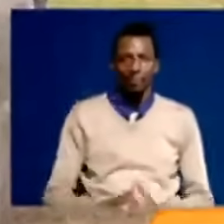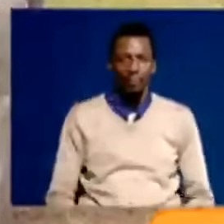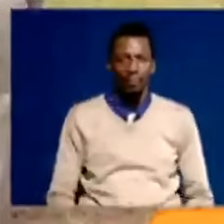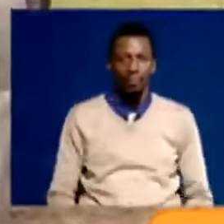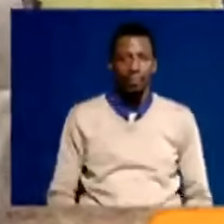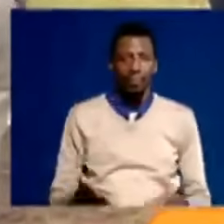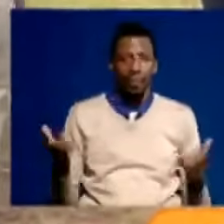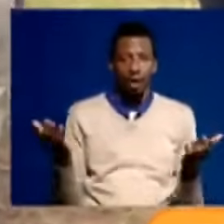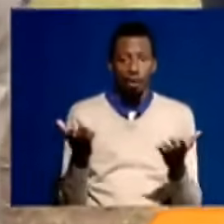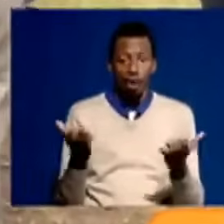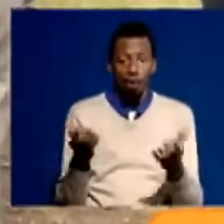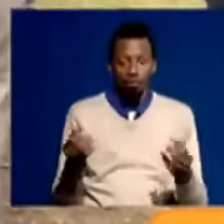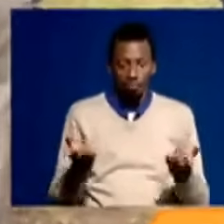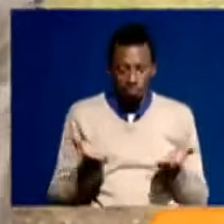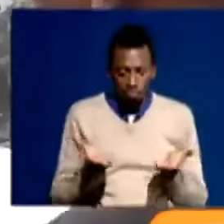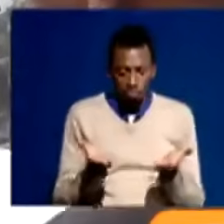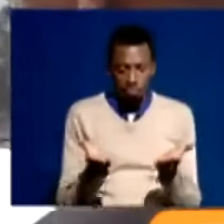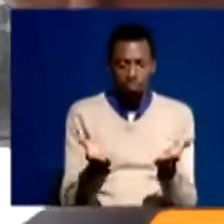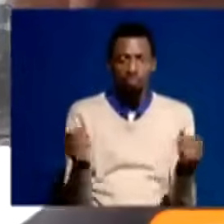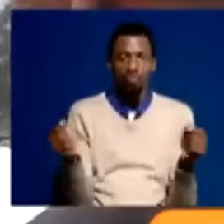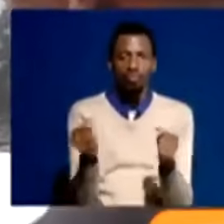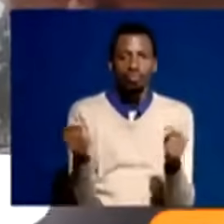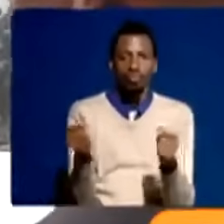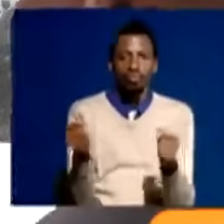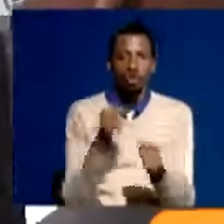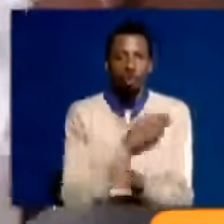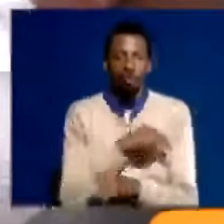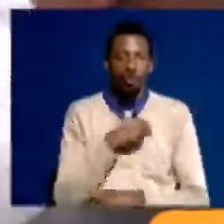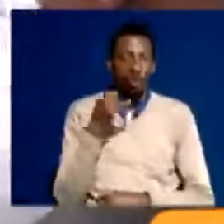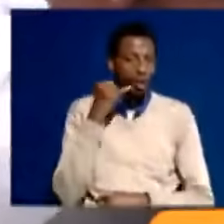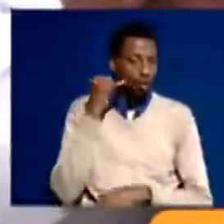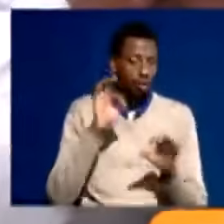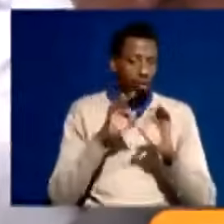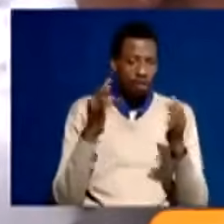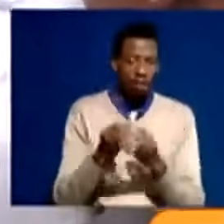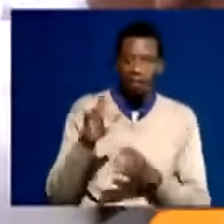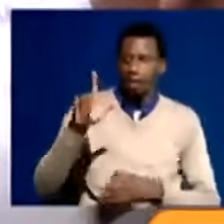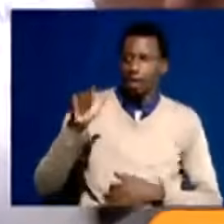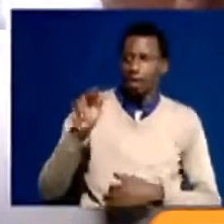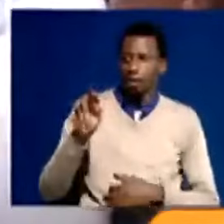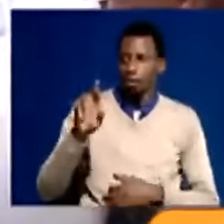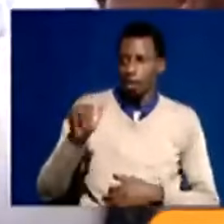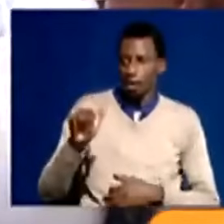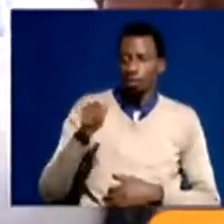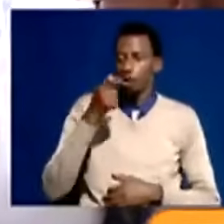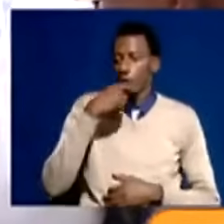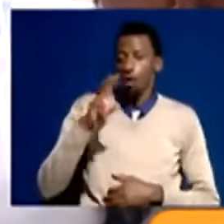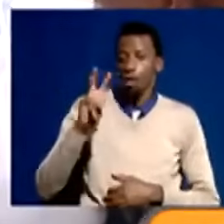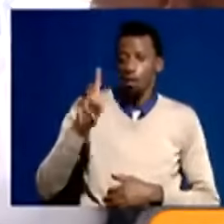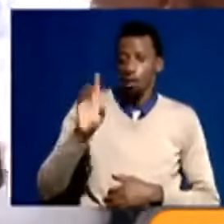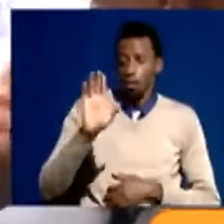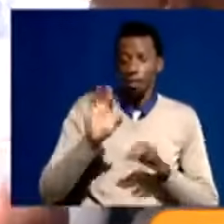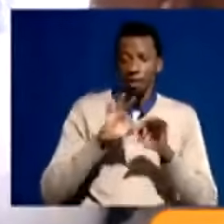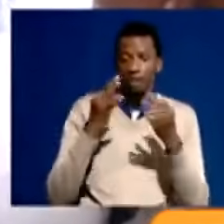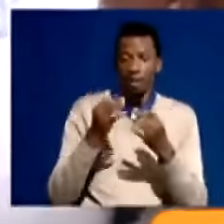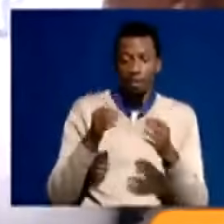Katika makafani ya hospitali ya rufaa ya Nakuru, familia ya Laura Kwasira mwenye umri wa miaka 31 inasubiri upasuaji